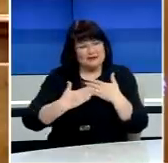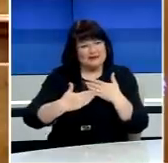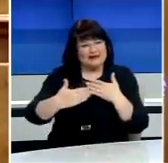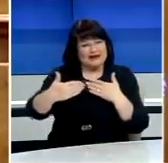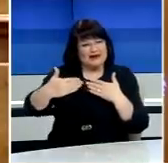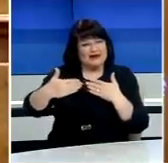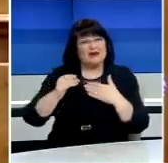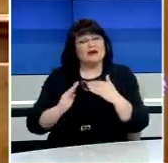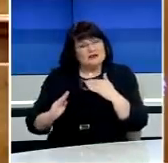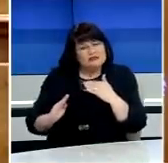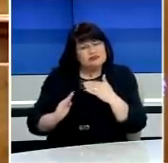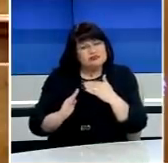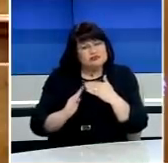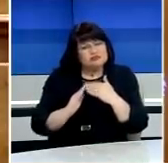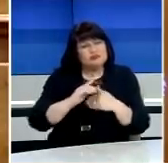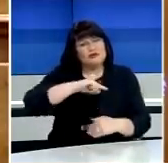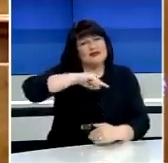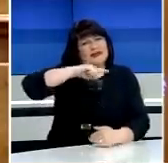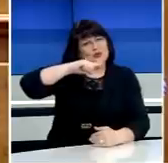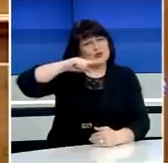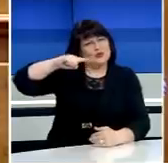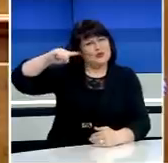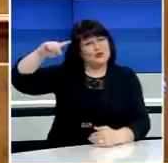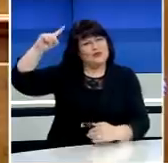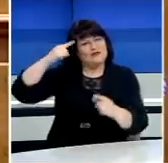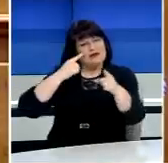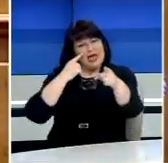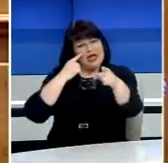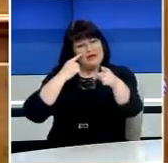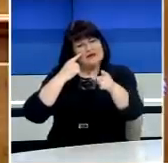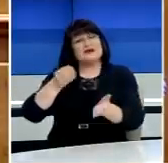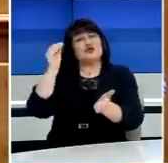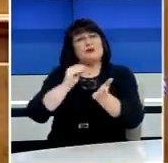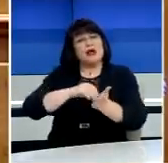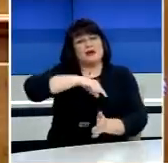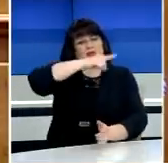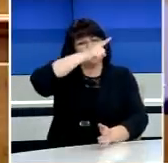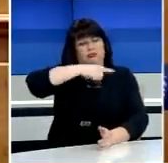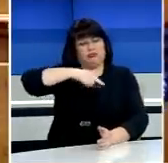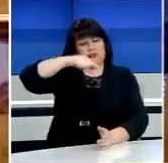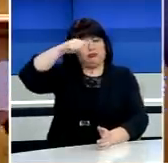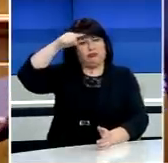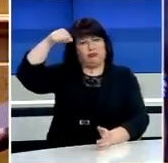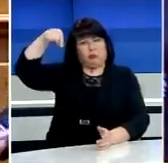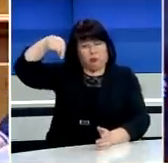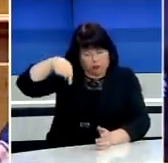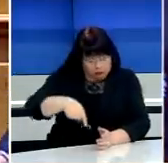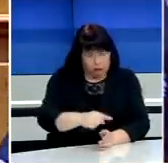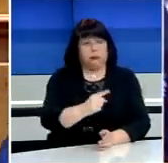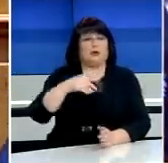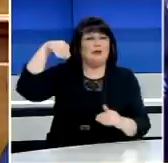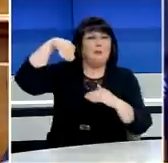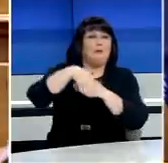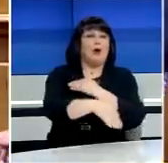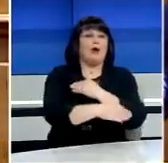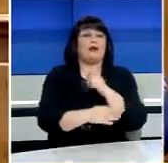έχει αναπτυξιακή πορεία. Να τη η καμπύλη. Και τώρα ξανά προς τα κάτω η καμπύλη. Με εσάς πάλι.